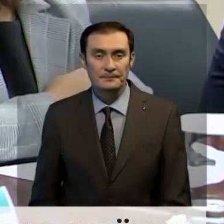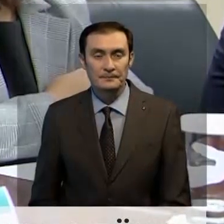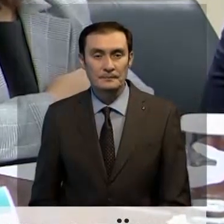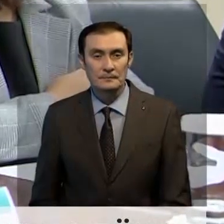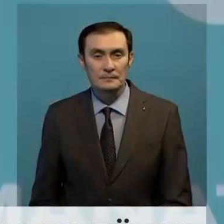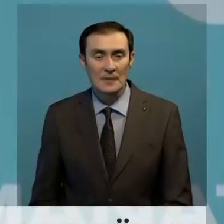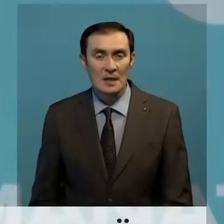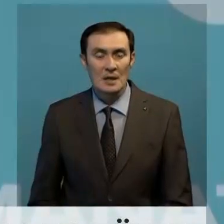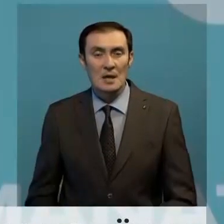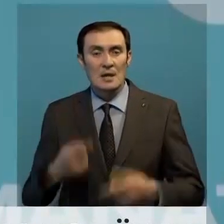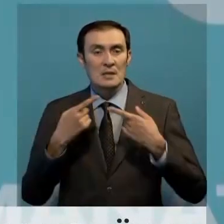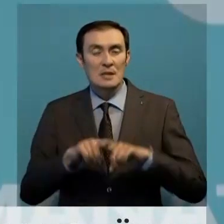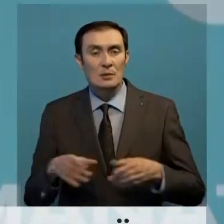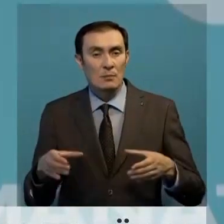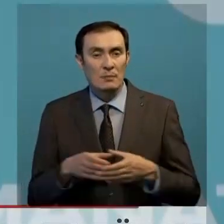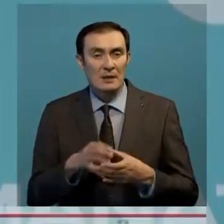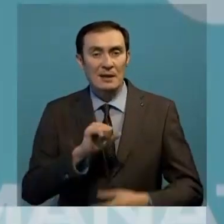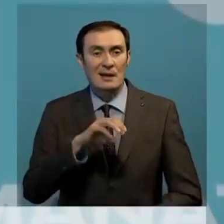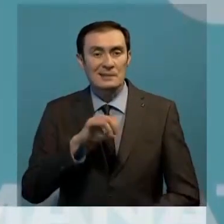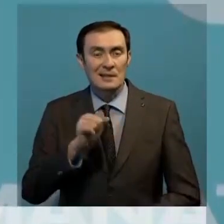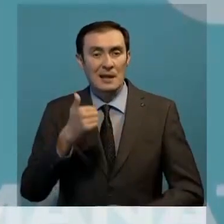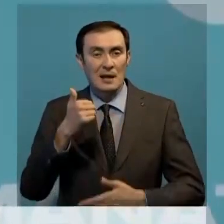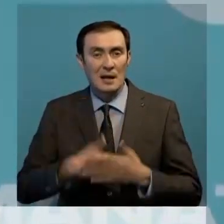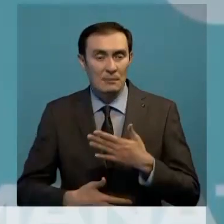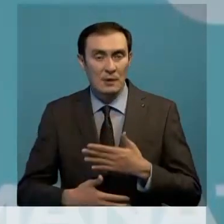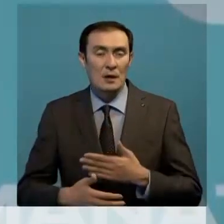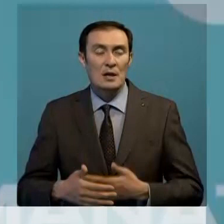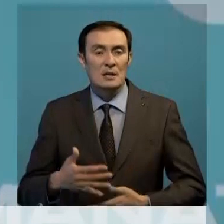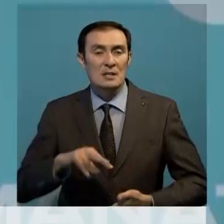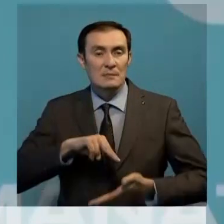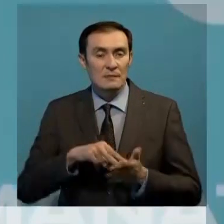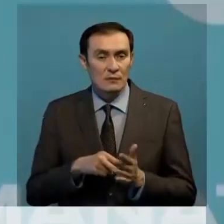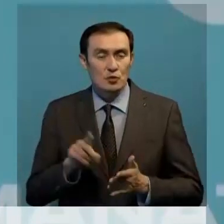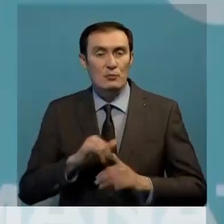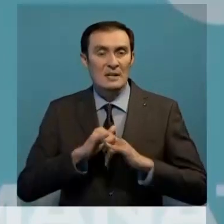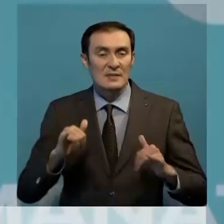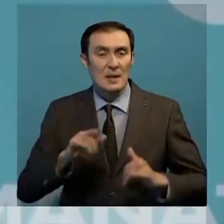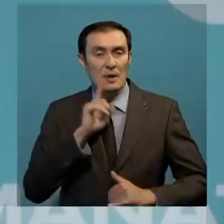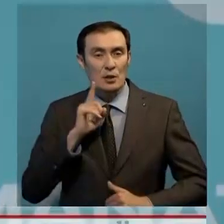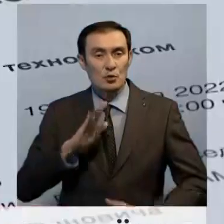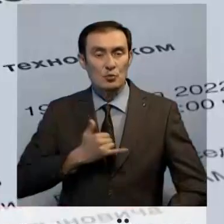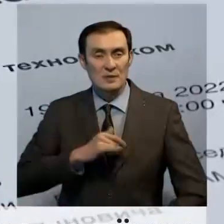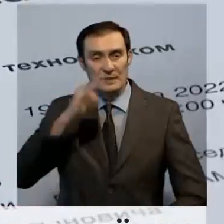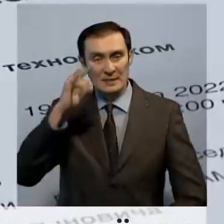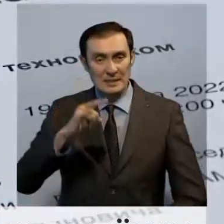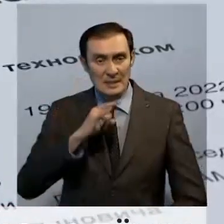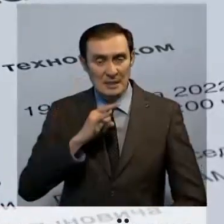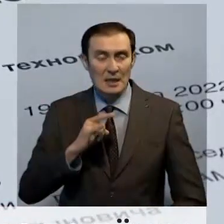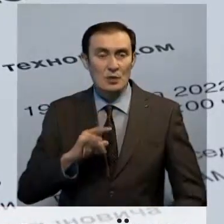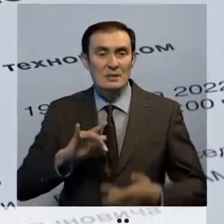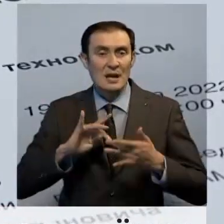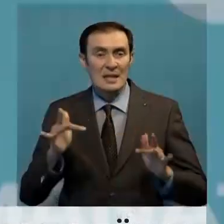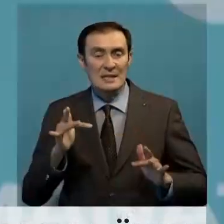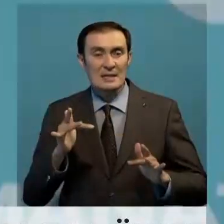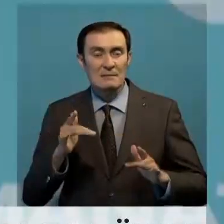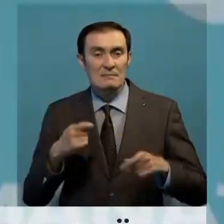Международный технопарк Астана Хаб в первую очередь ставит свою задачу это развитие молодежи Казахстана. На самом деле IT-бизнес –